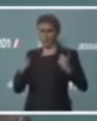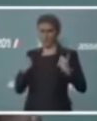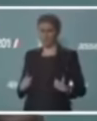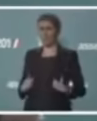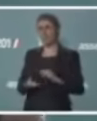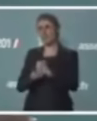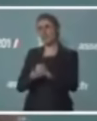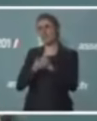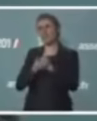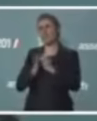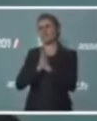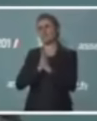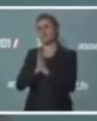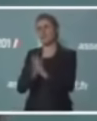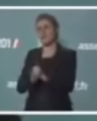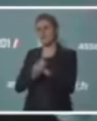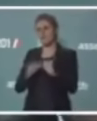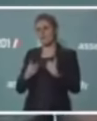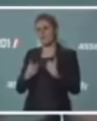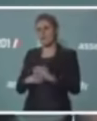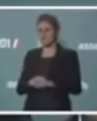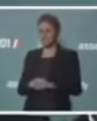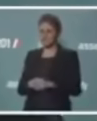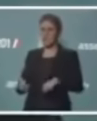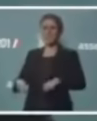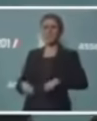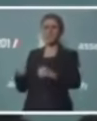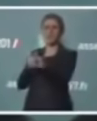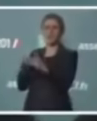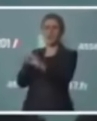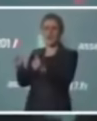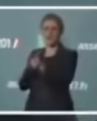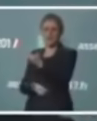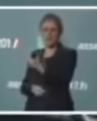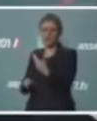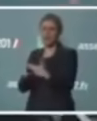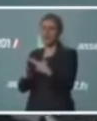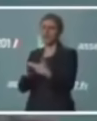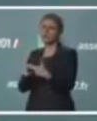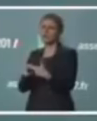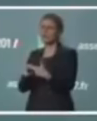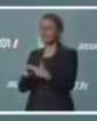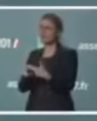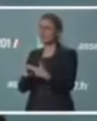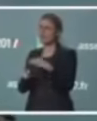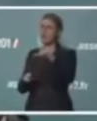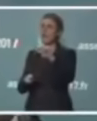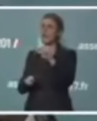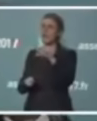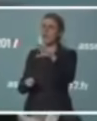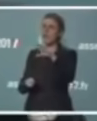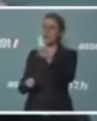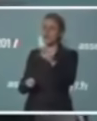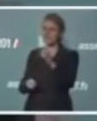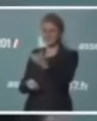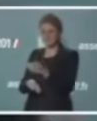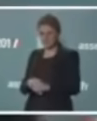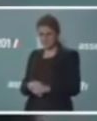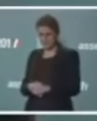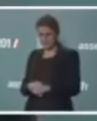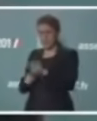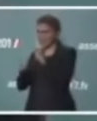aidez-moi, je vous en supplie. Alors il y avait son directeur de cabinet adjoint à côté qui s'appelait Emmanuel Lacresse, et je lui ai